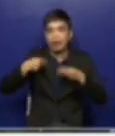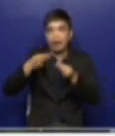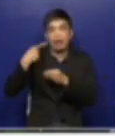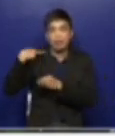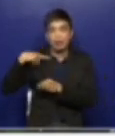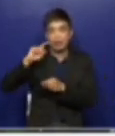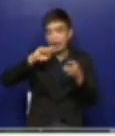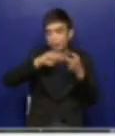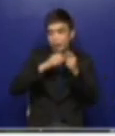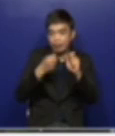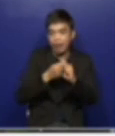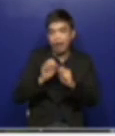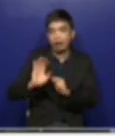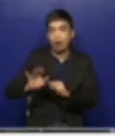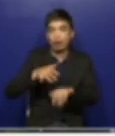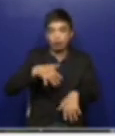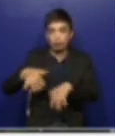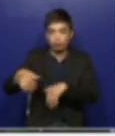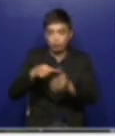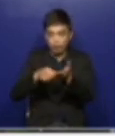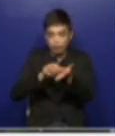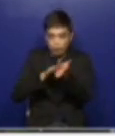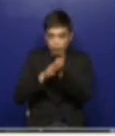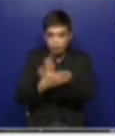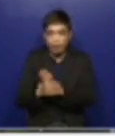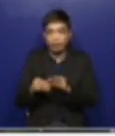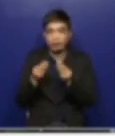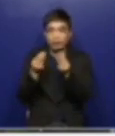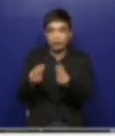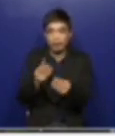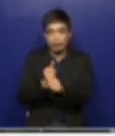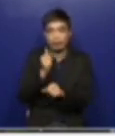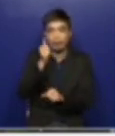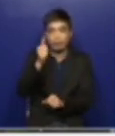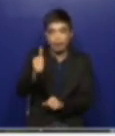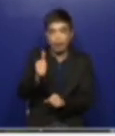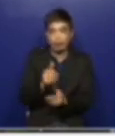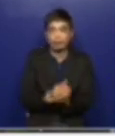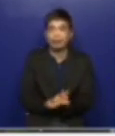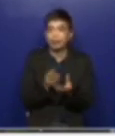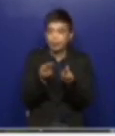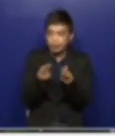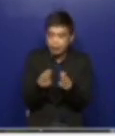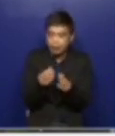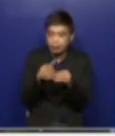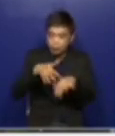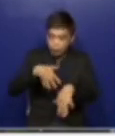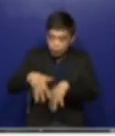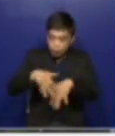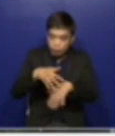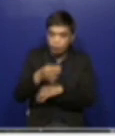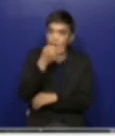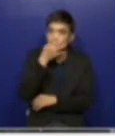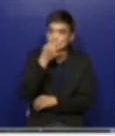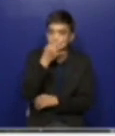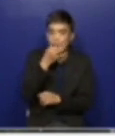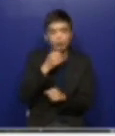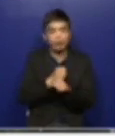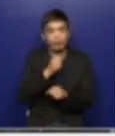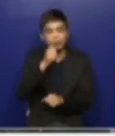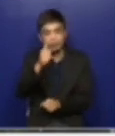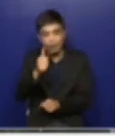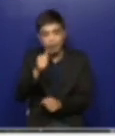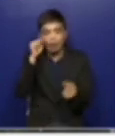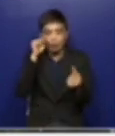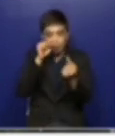าความเดือดร้อนของพี่น้องประชาชนในปัญหาที่ดินทำกินของประชาชนได้ทันกับสถาน